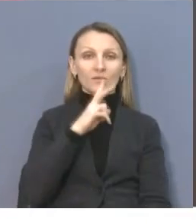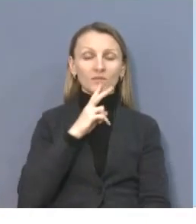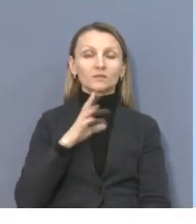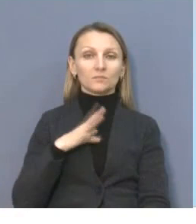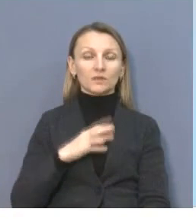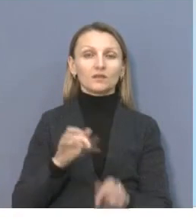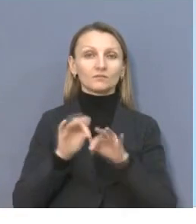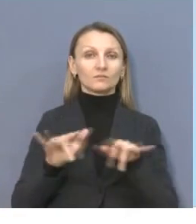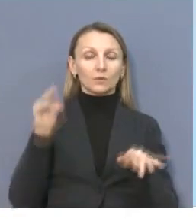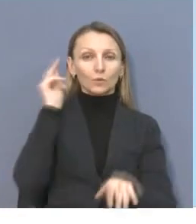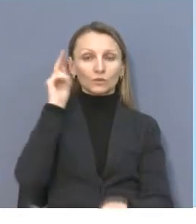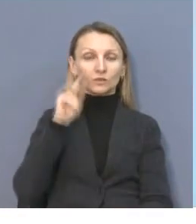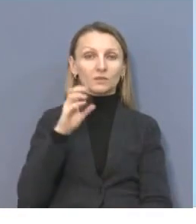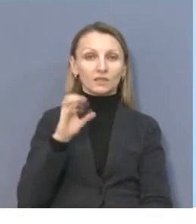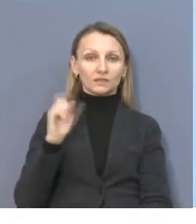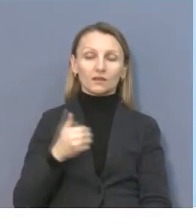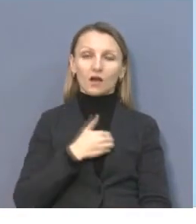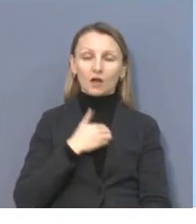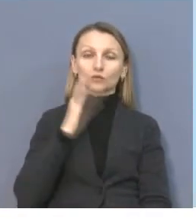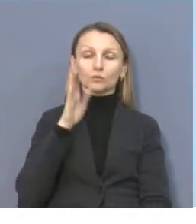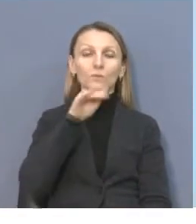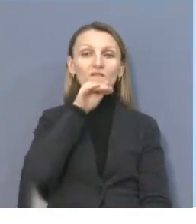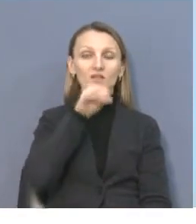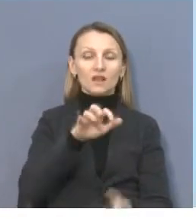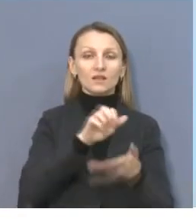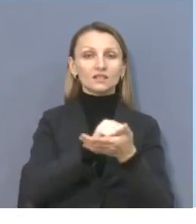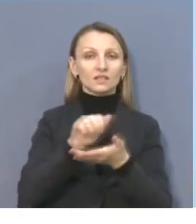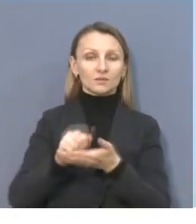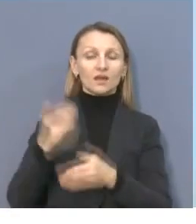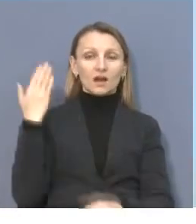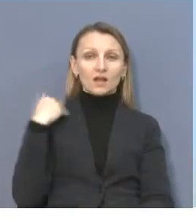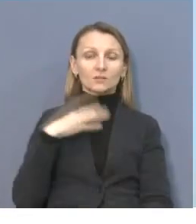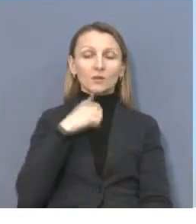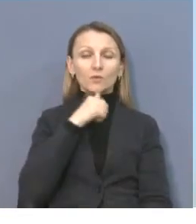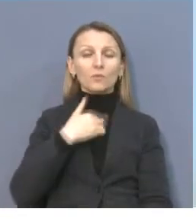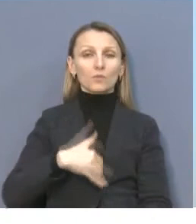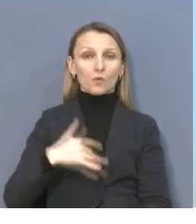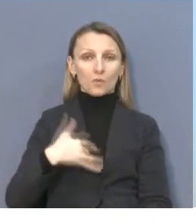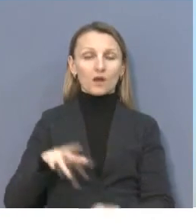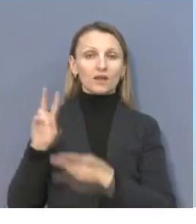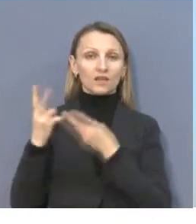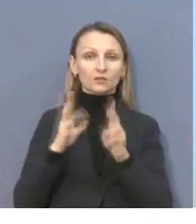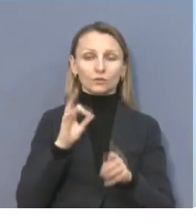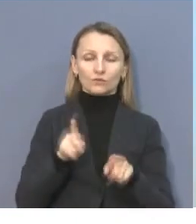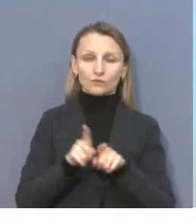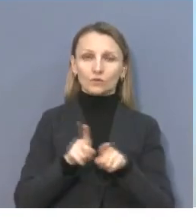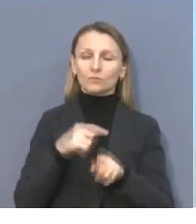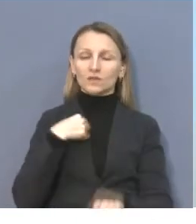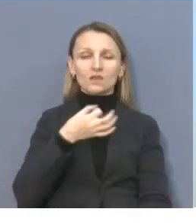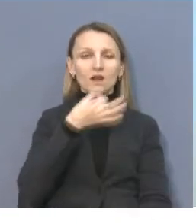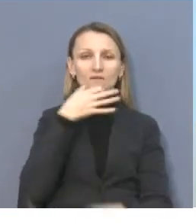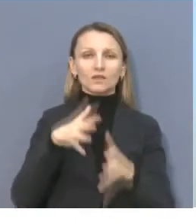пьес надеюсь в будущем заниматься этим профессионально раньше пробовала играть на домбре потанцевать и но мне очень понравились занятия по